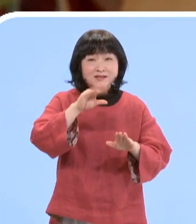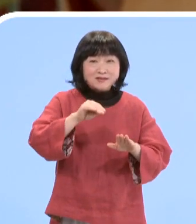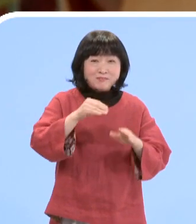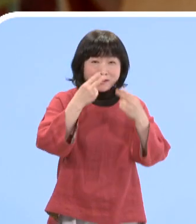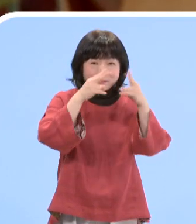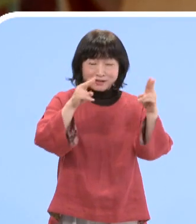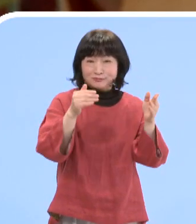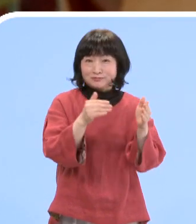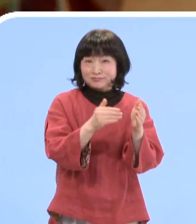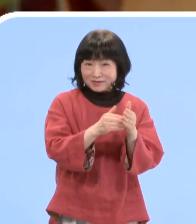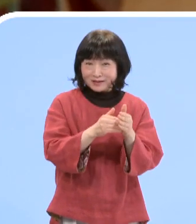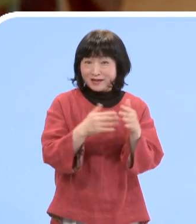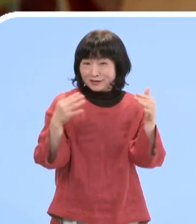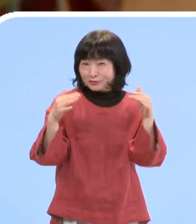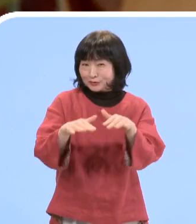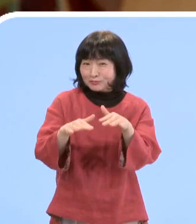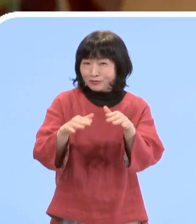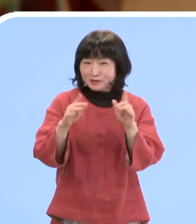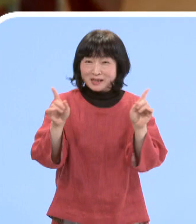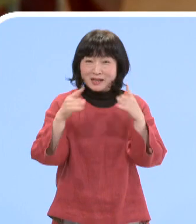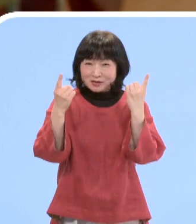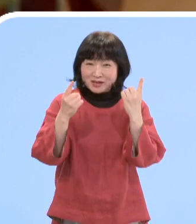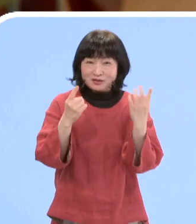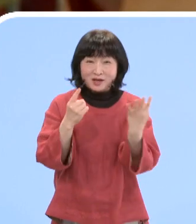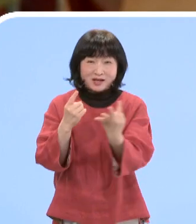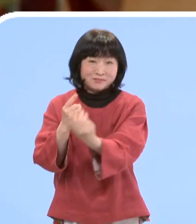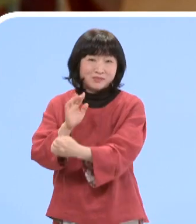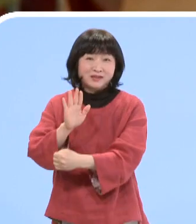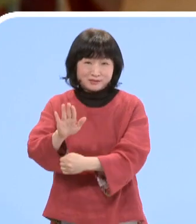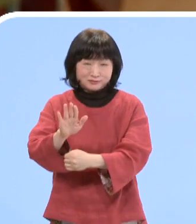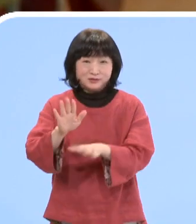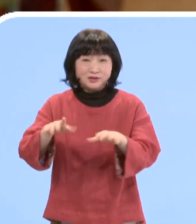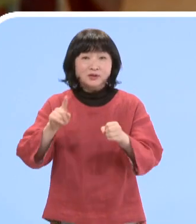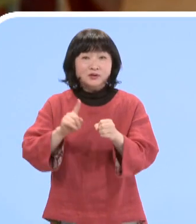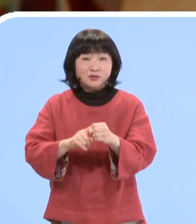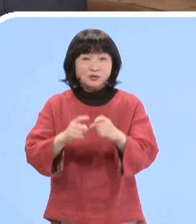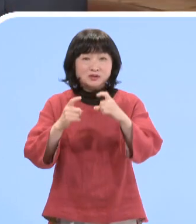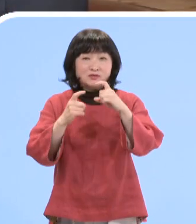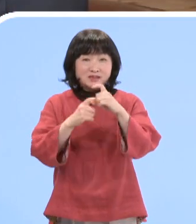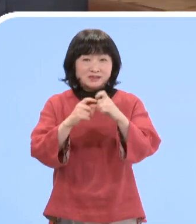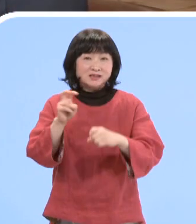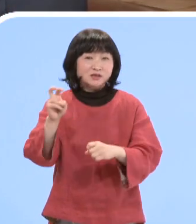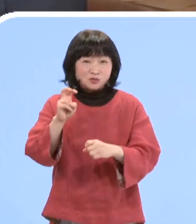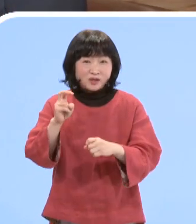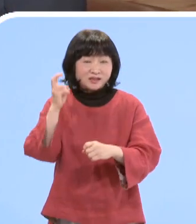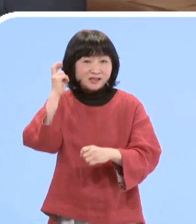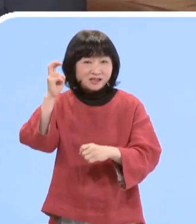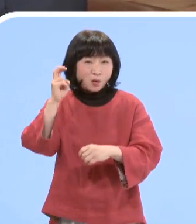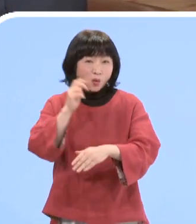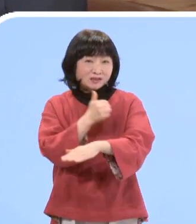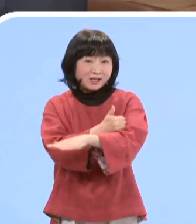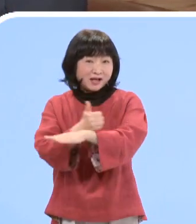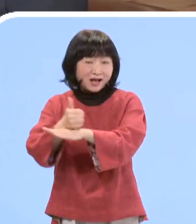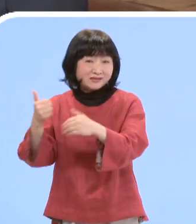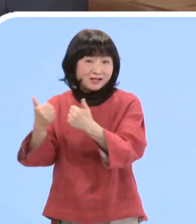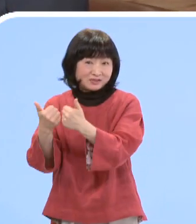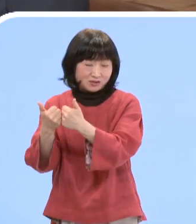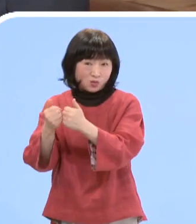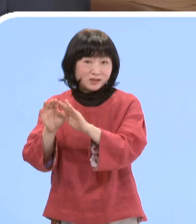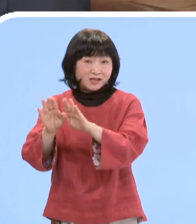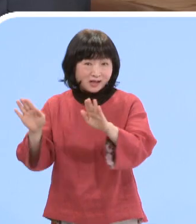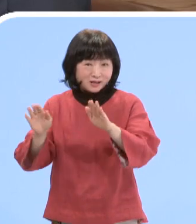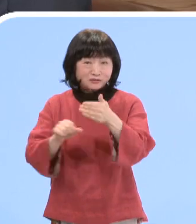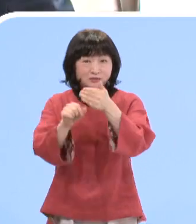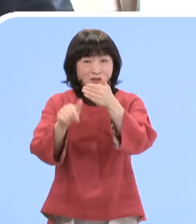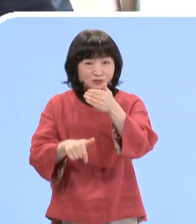い、でまず今年は G20 が大阪サミット行われますし、 はい、 で9月の下旬からラグビーのワール